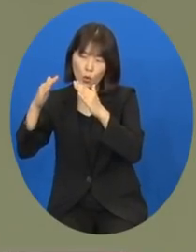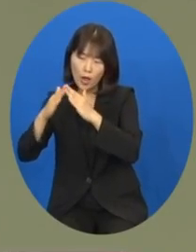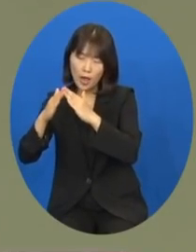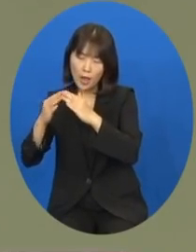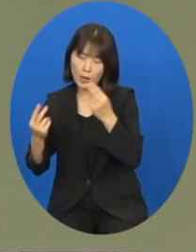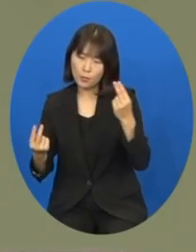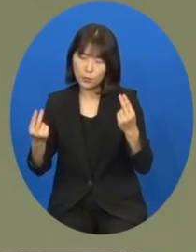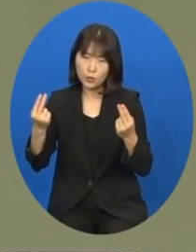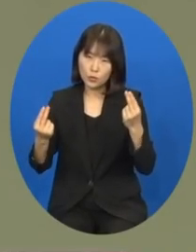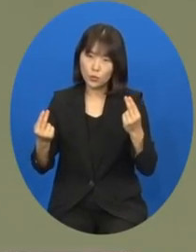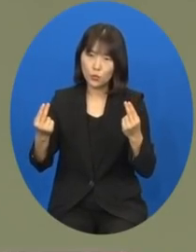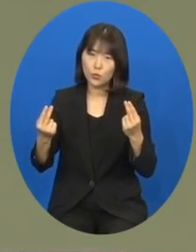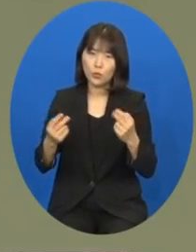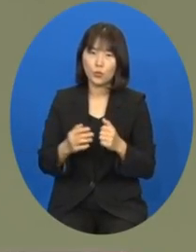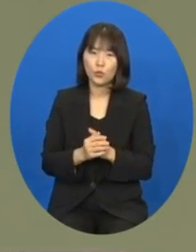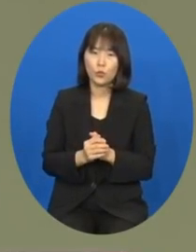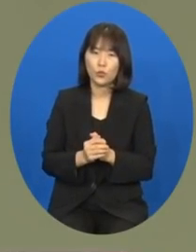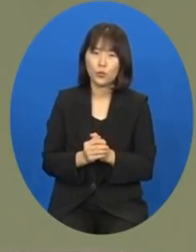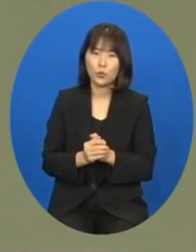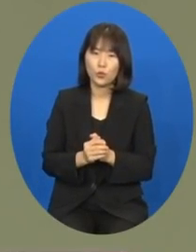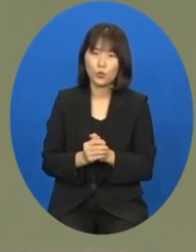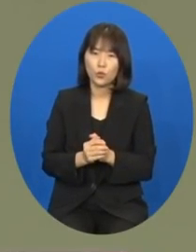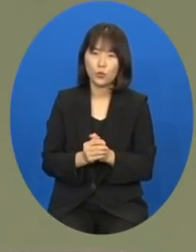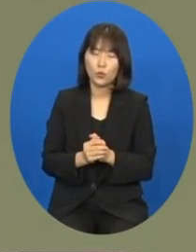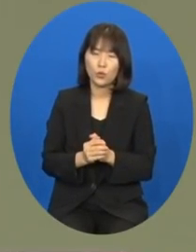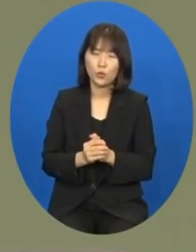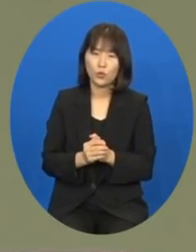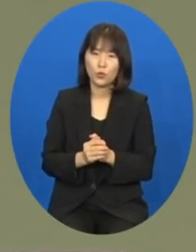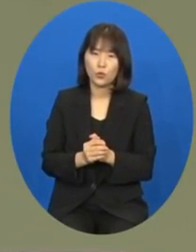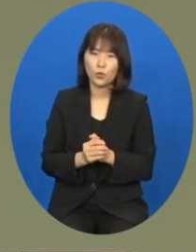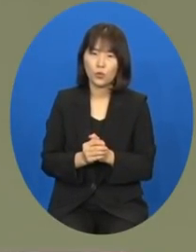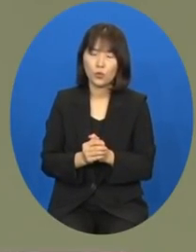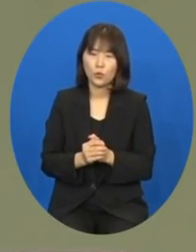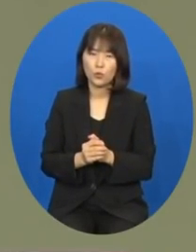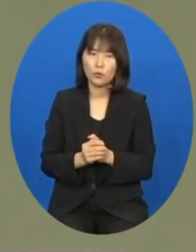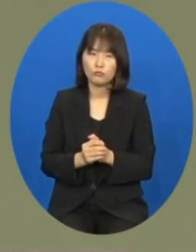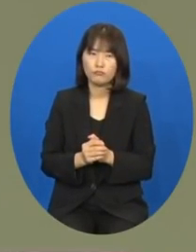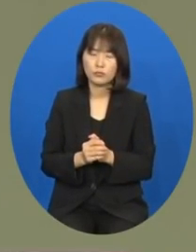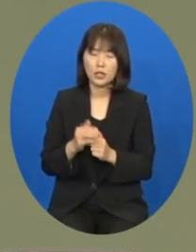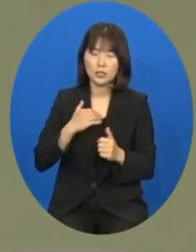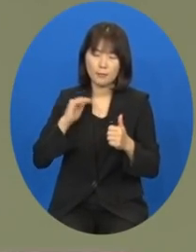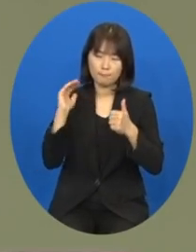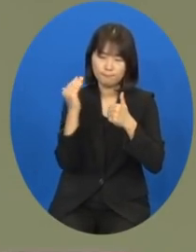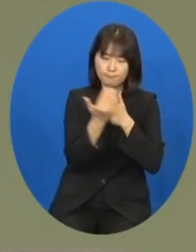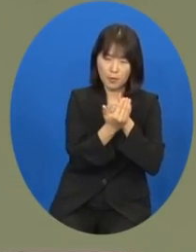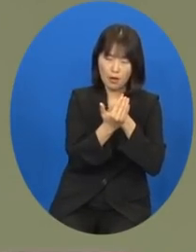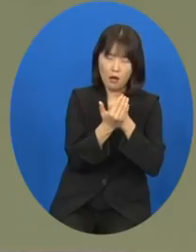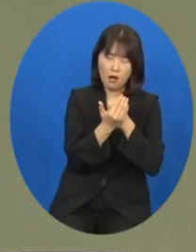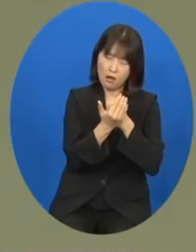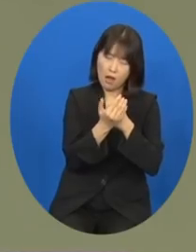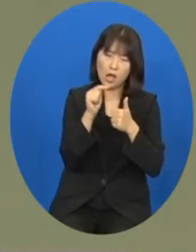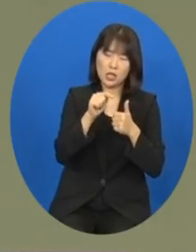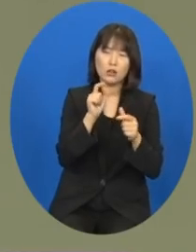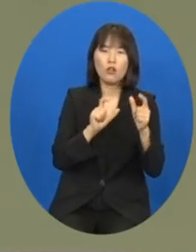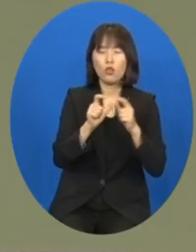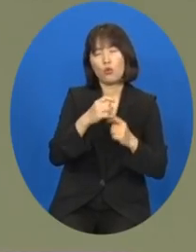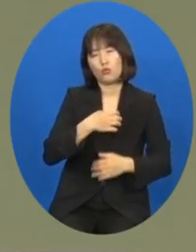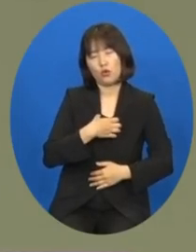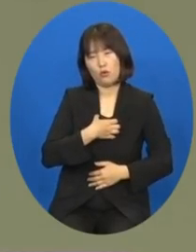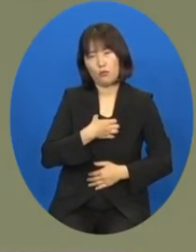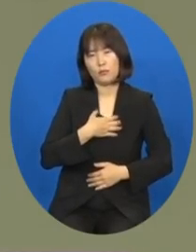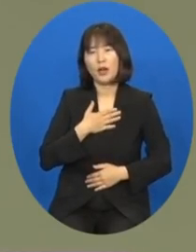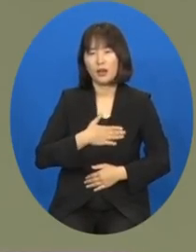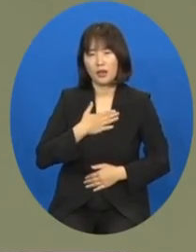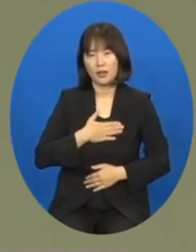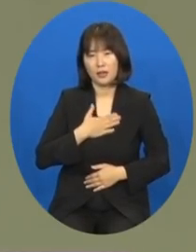이렇게 가해져 있기가 더 쉽습니다 4 그것이 위험 할 수 있어요 그걸 알았어 그 삶을 계획 에 그